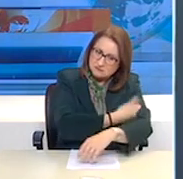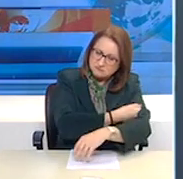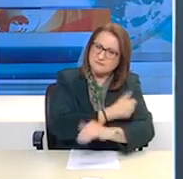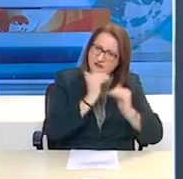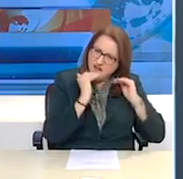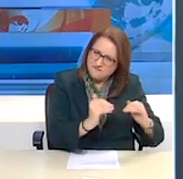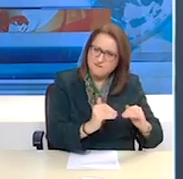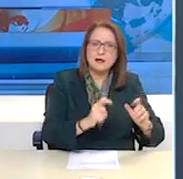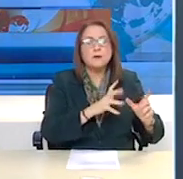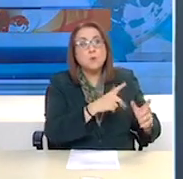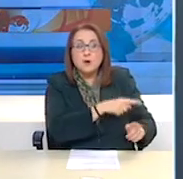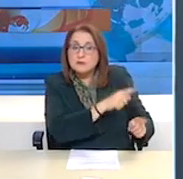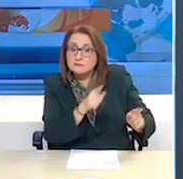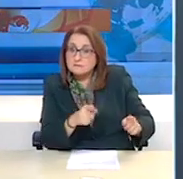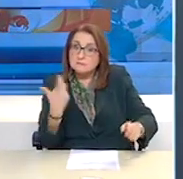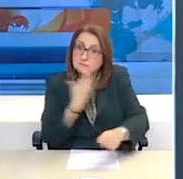υγείας του πληθυσμού.